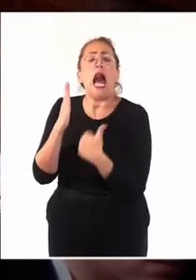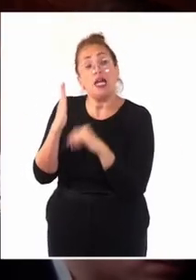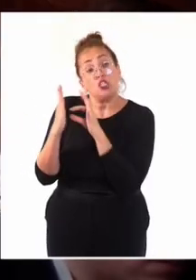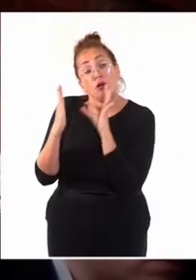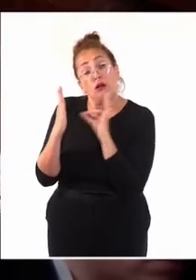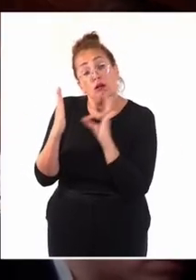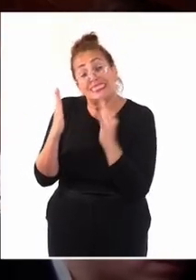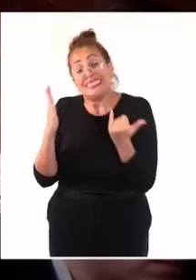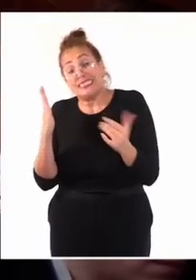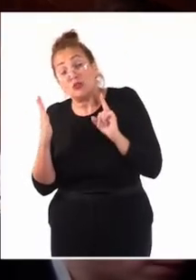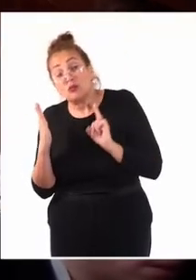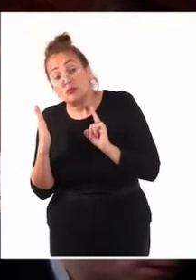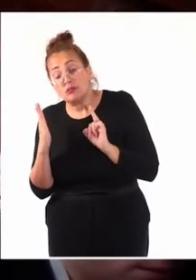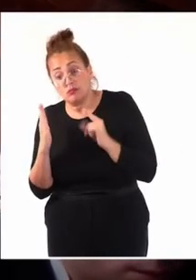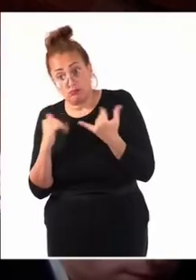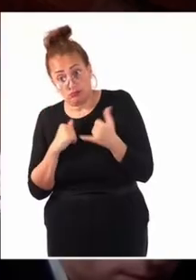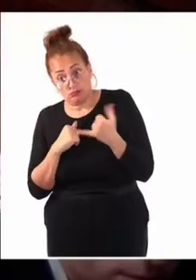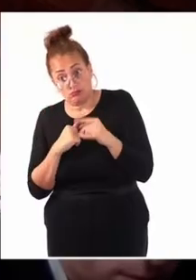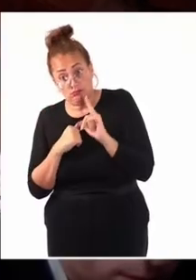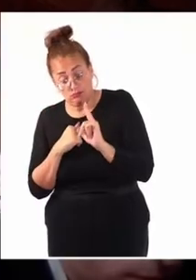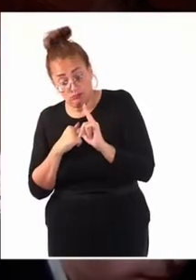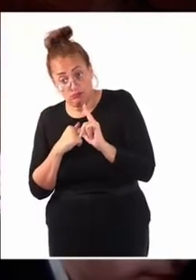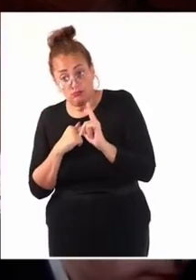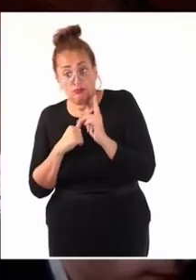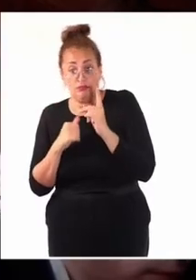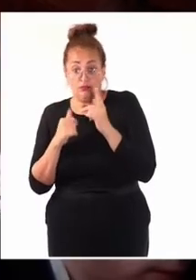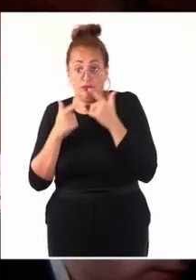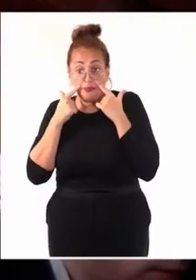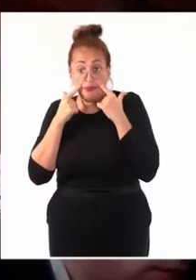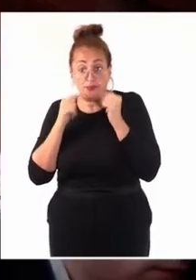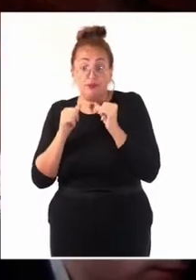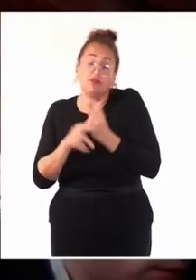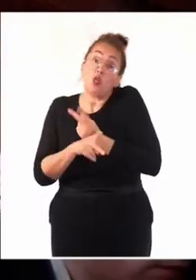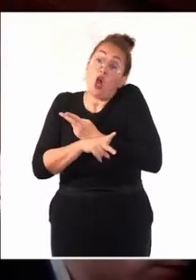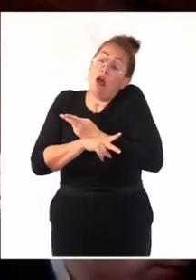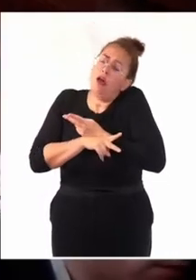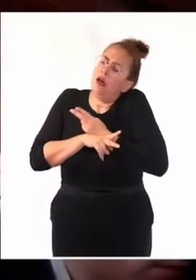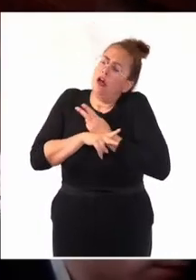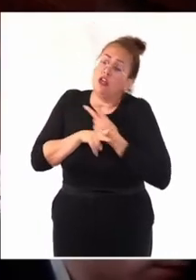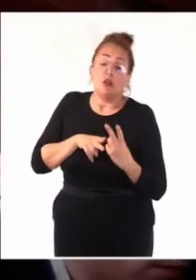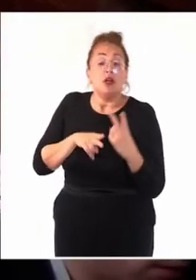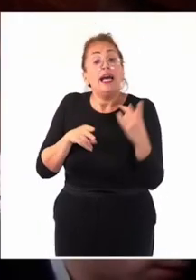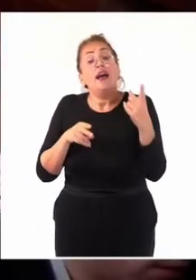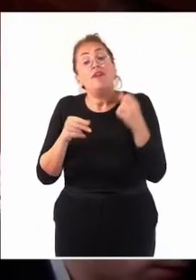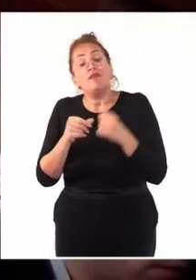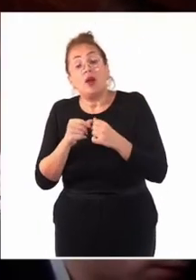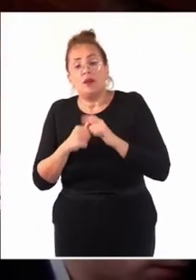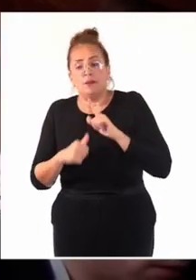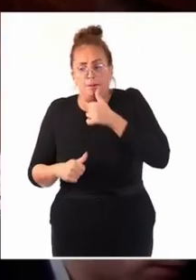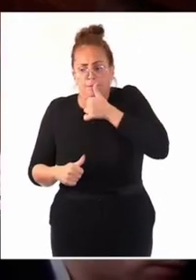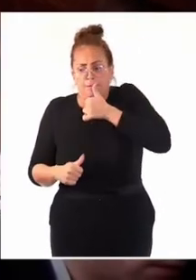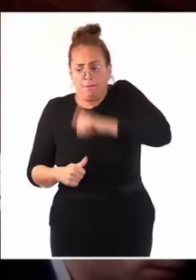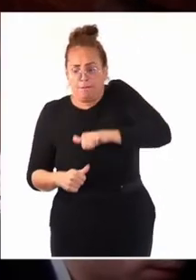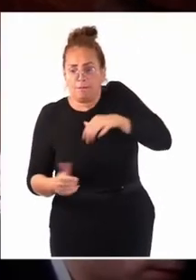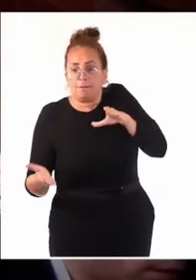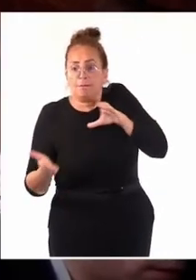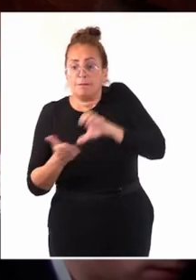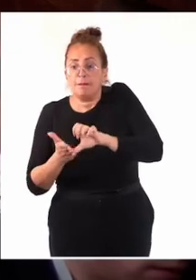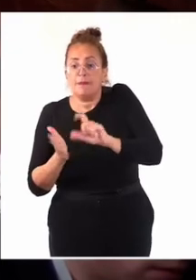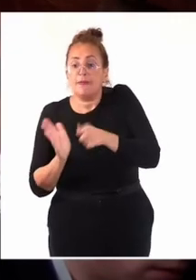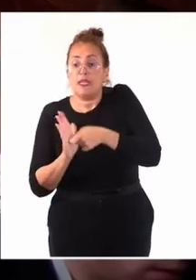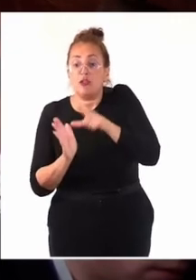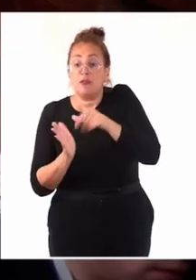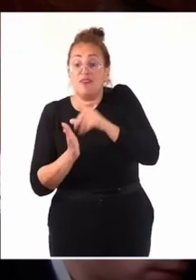Ensuite, on voit que vous êtes, et ça c'est très dangereux, contraint de diminuer les investissements dès